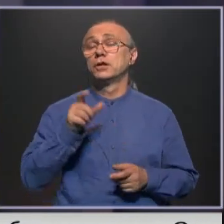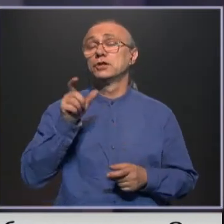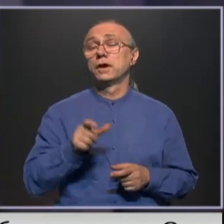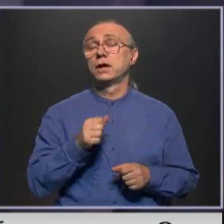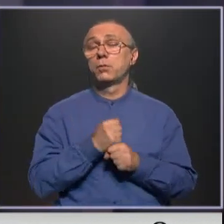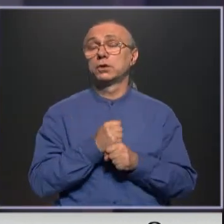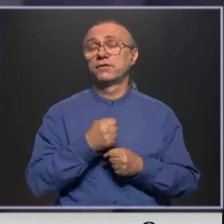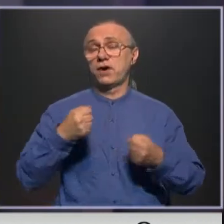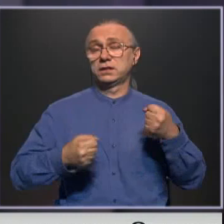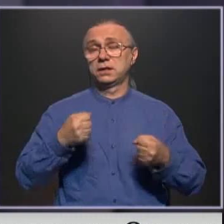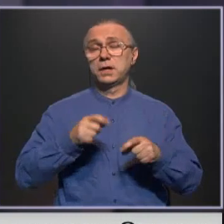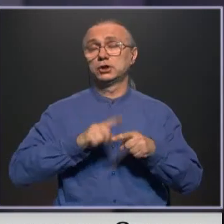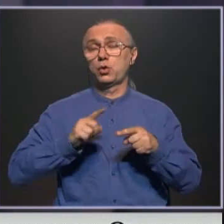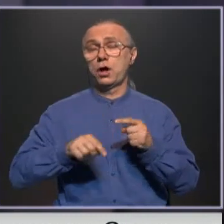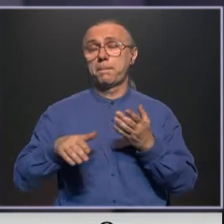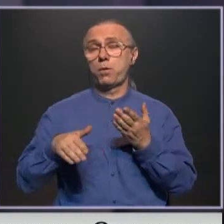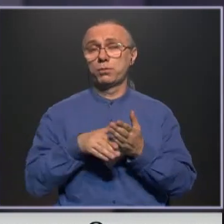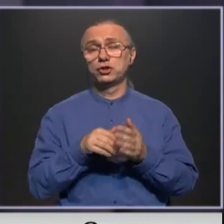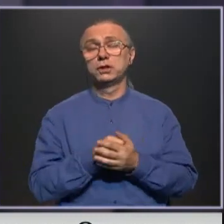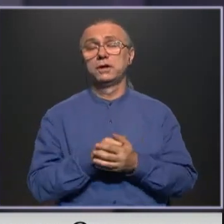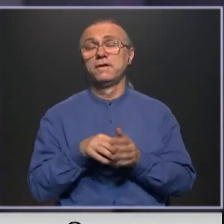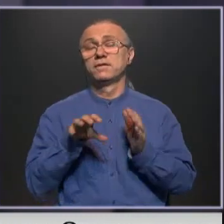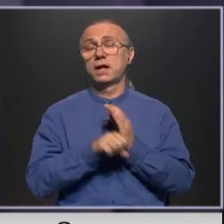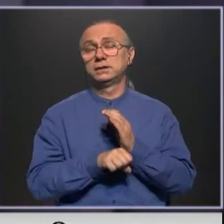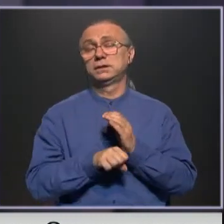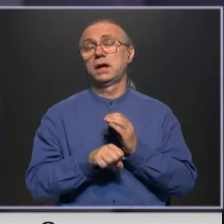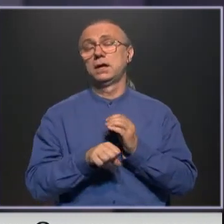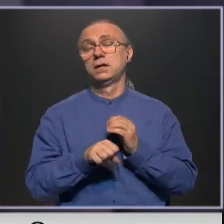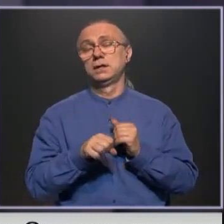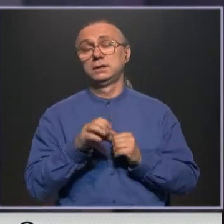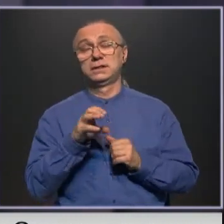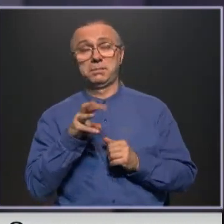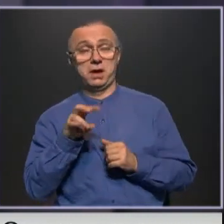скорой помощи. В конце смены дополнительно к заработку бригадир разрешает